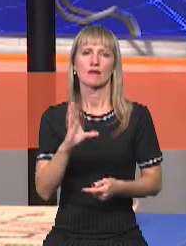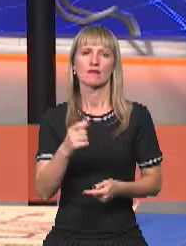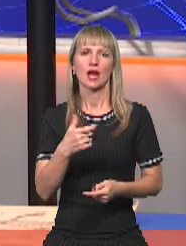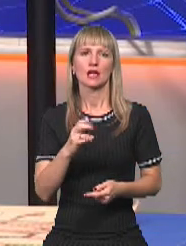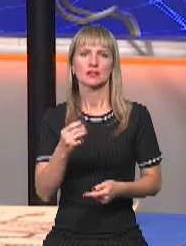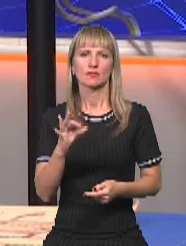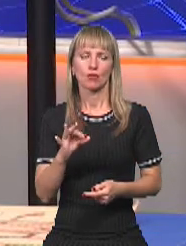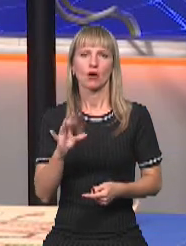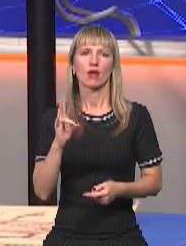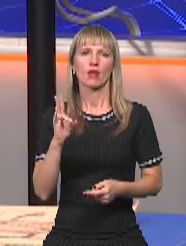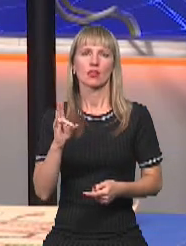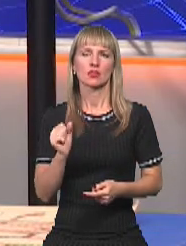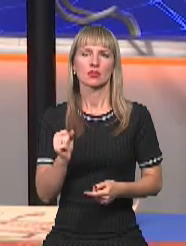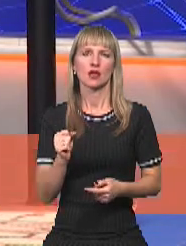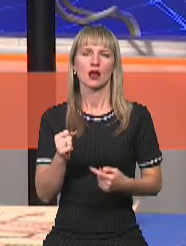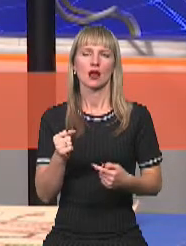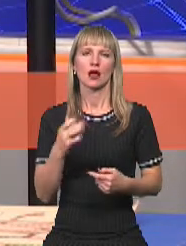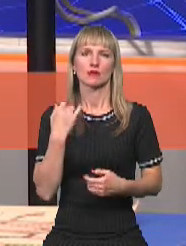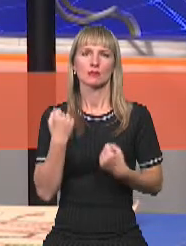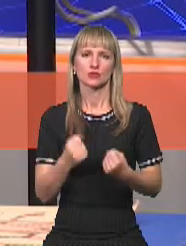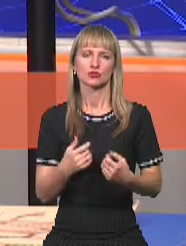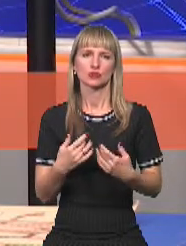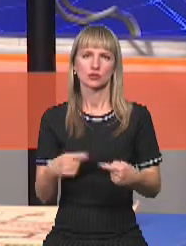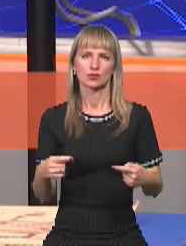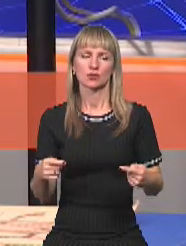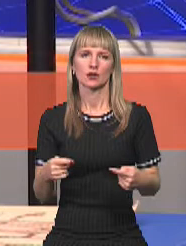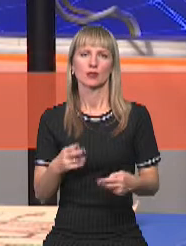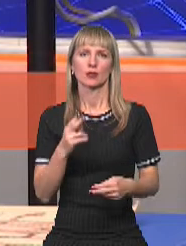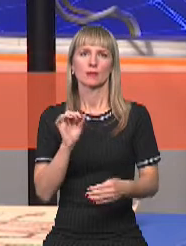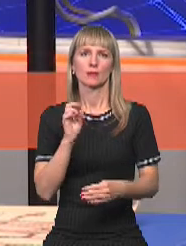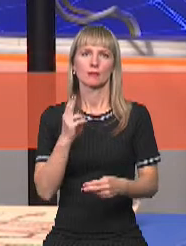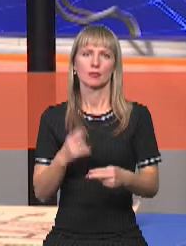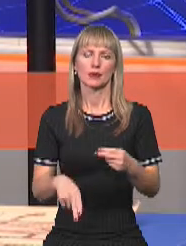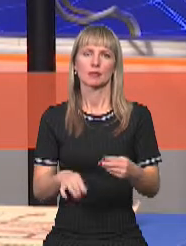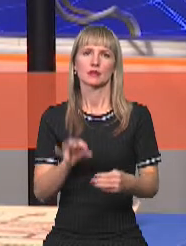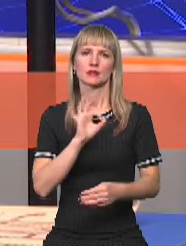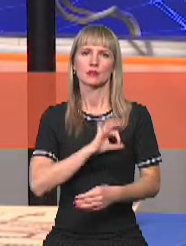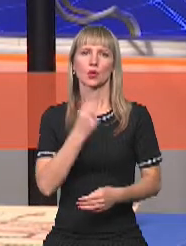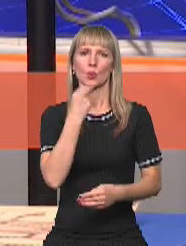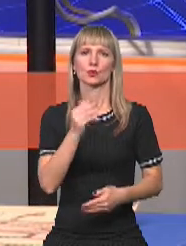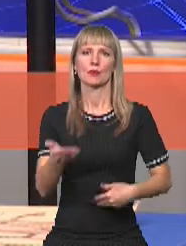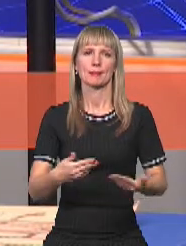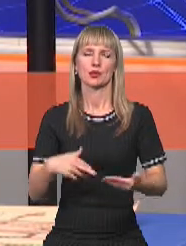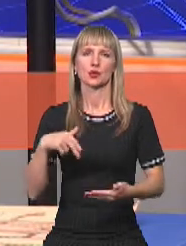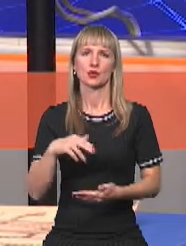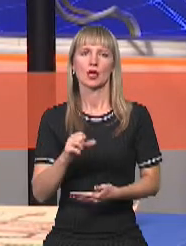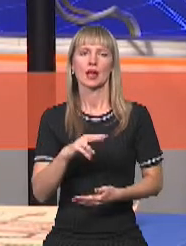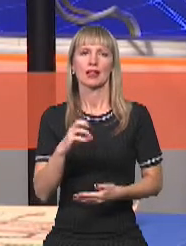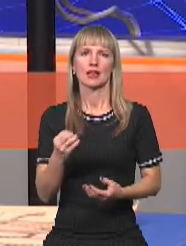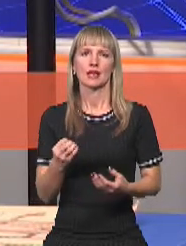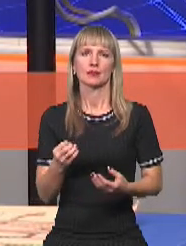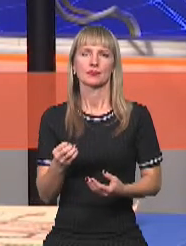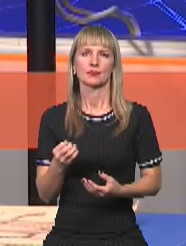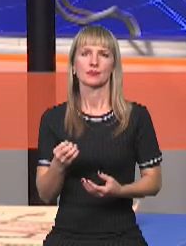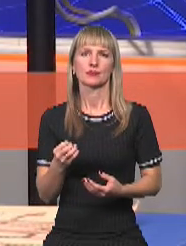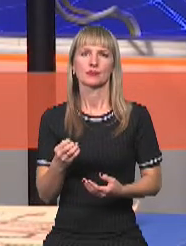на легковий транспорт, припиняти використовувати легковий транспорт, краще пішки ходити, таке всяке. Але також можна, ну,